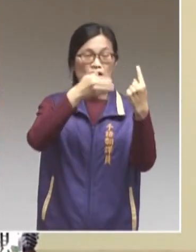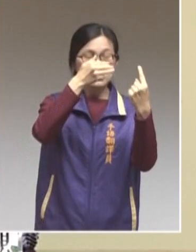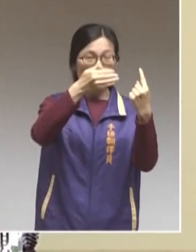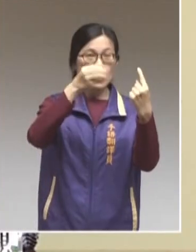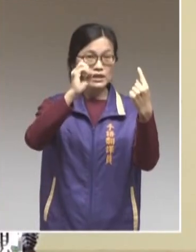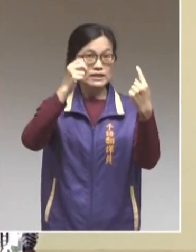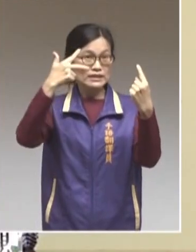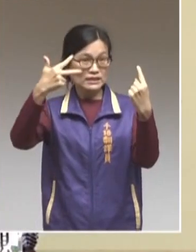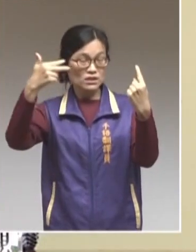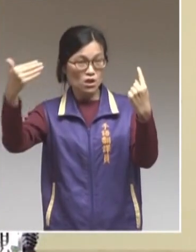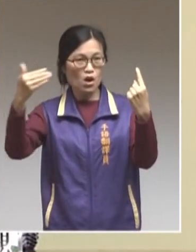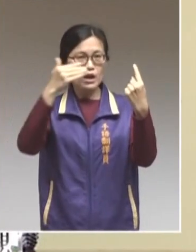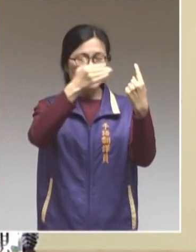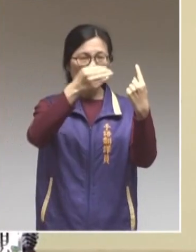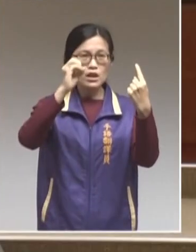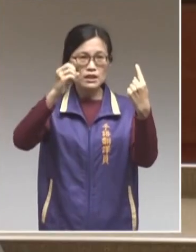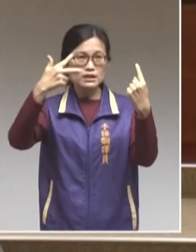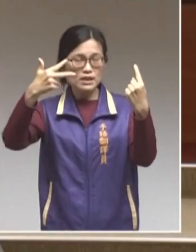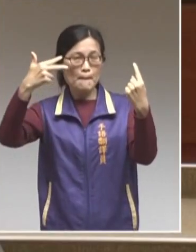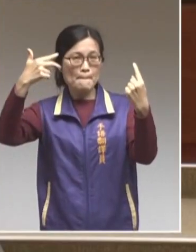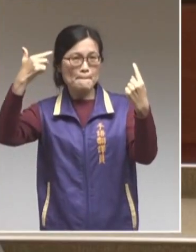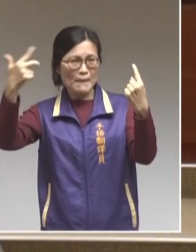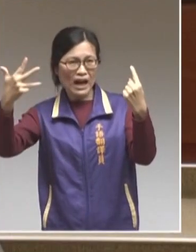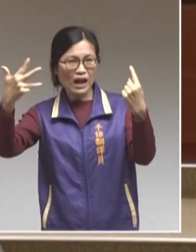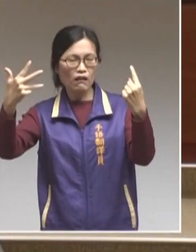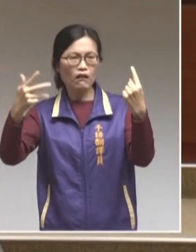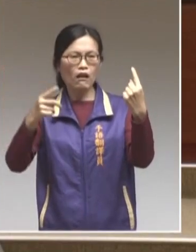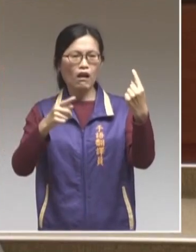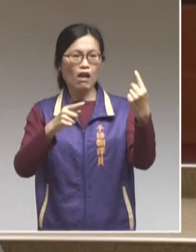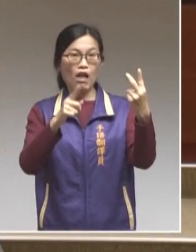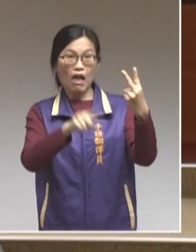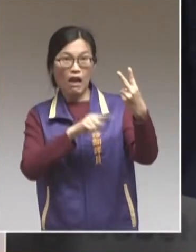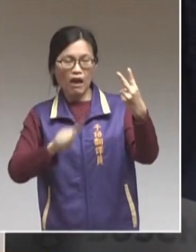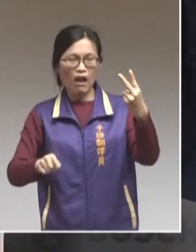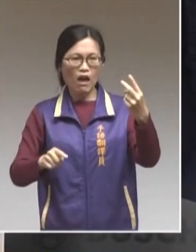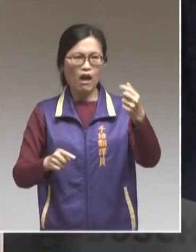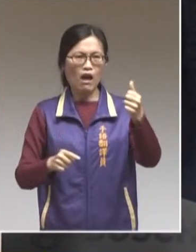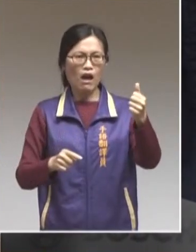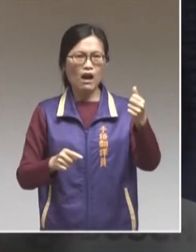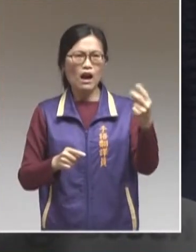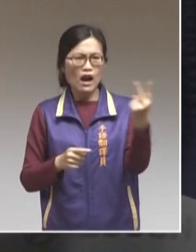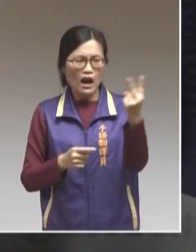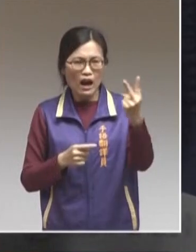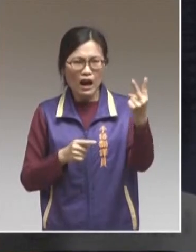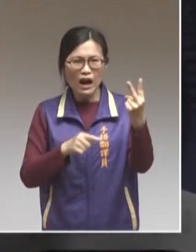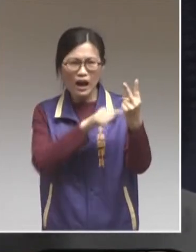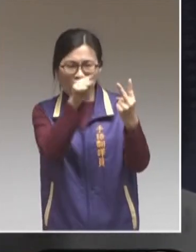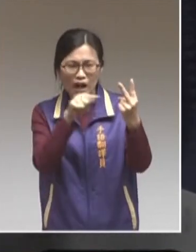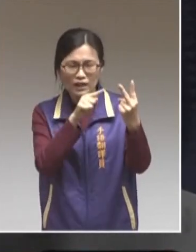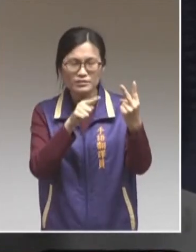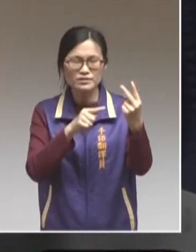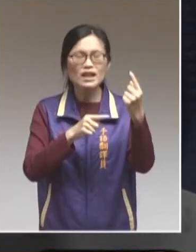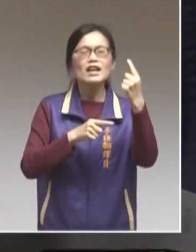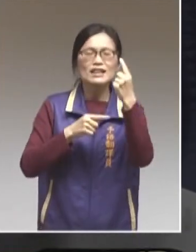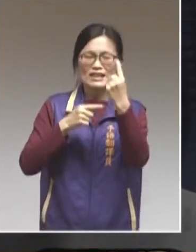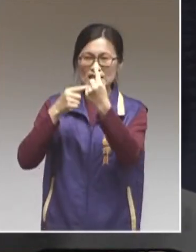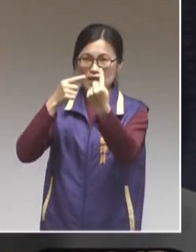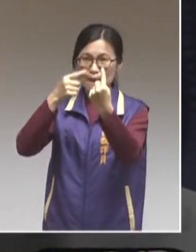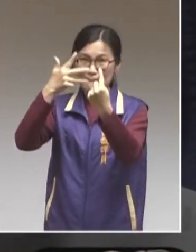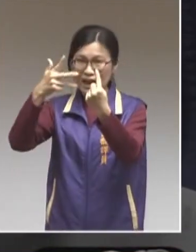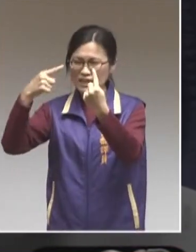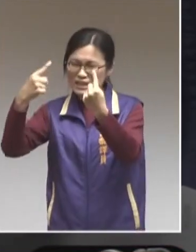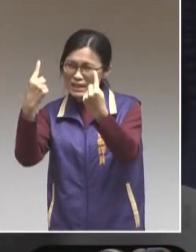19078这两位主要是在这个案18186的一